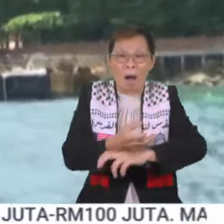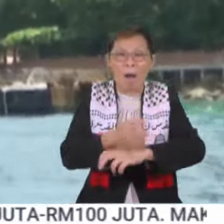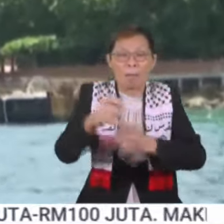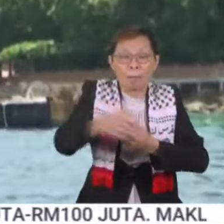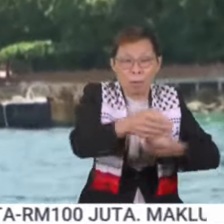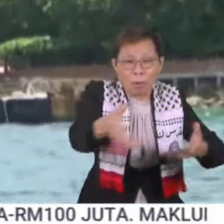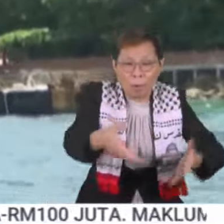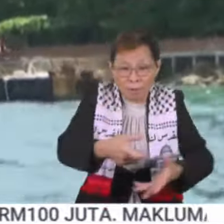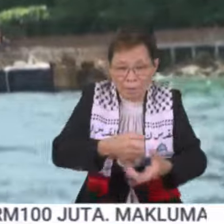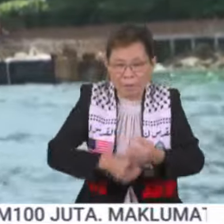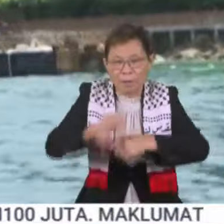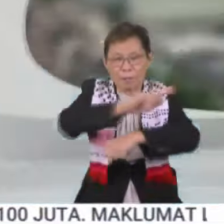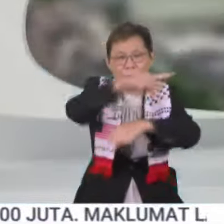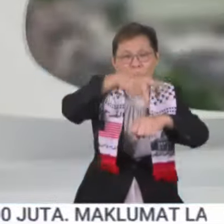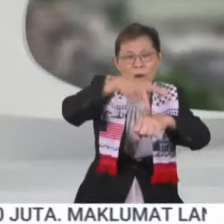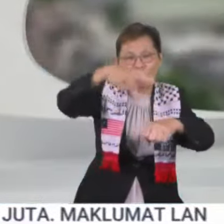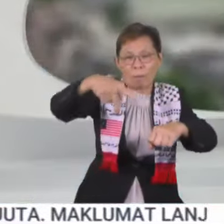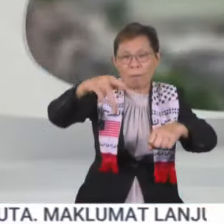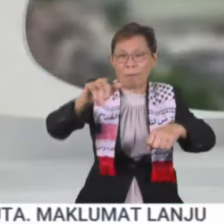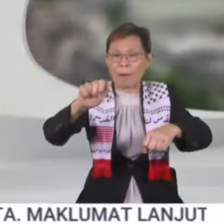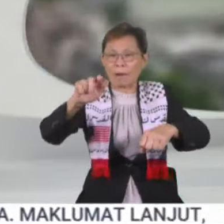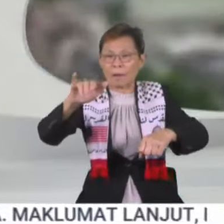Payar.